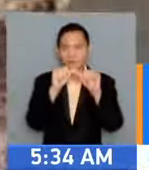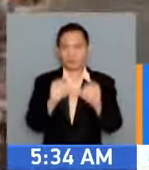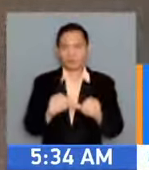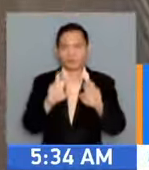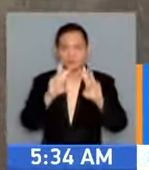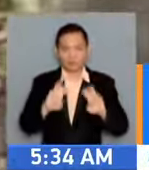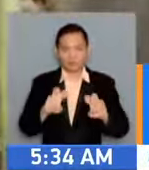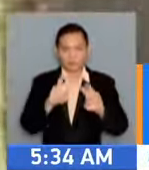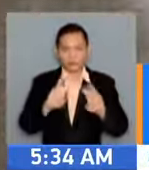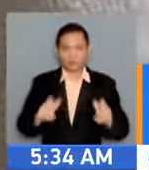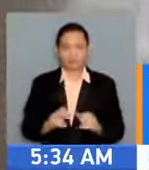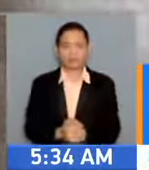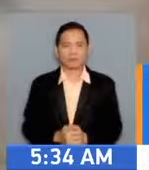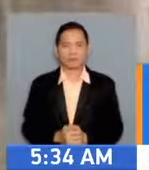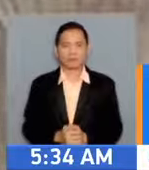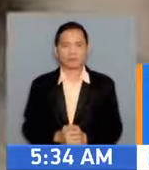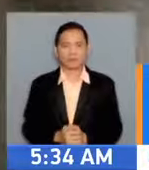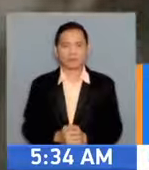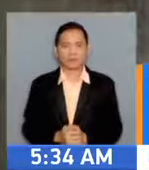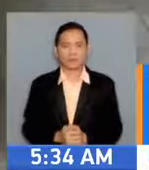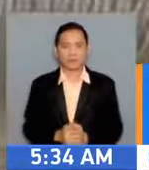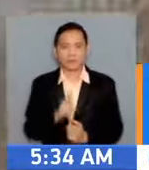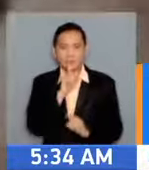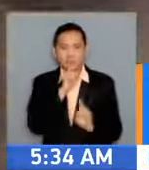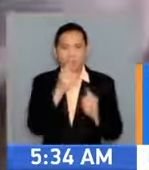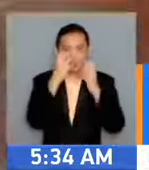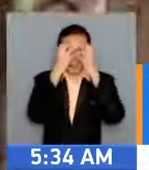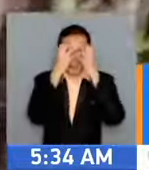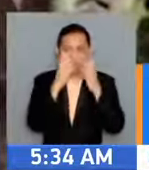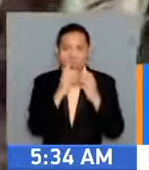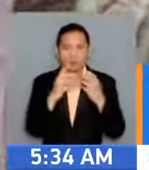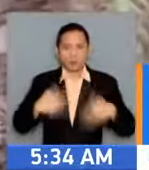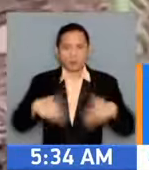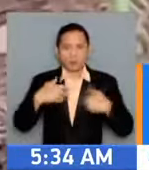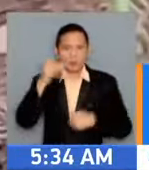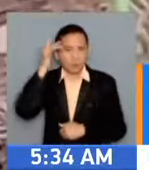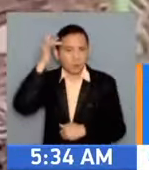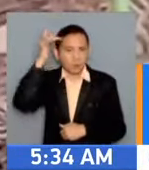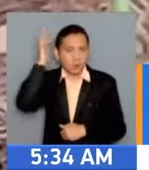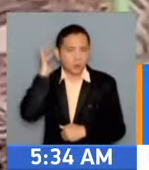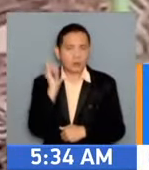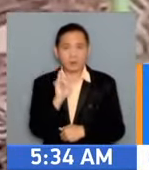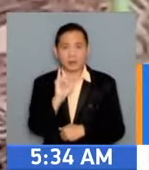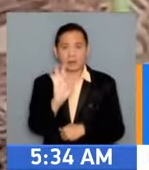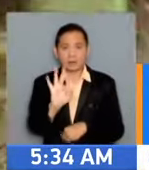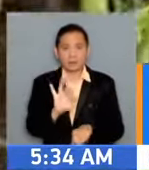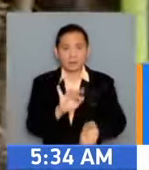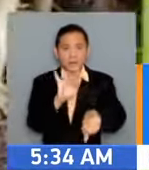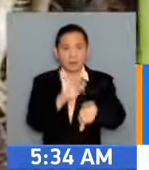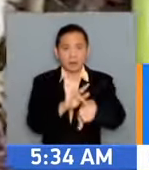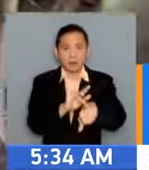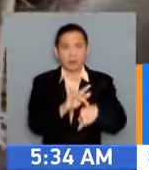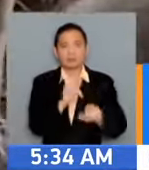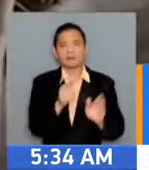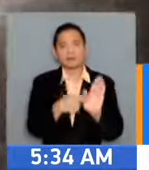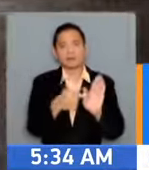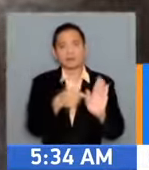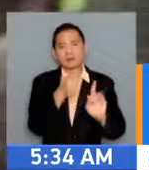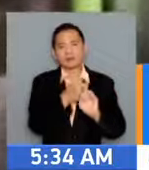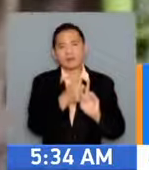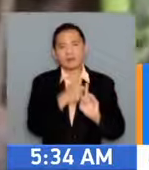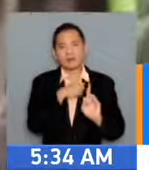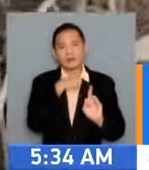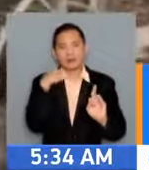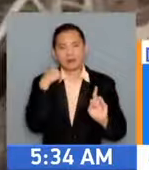News Research, sensitibo ang mga tarsier kapag hinawakan at minsan nagsisuicide kapag hinuli.